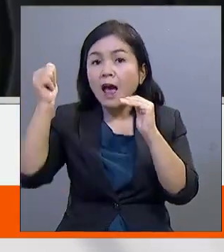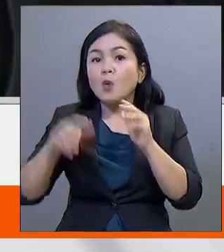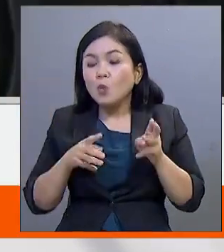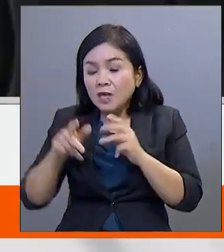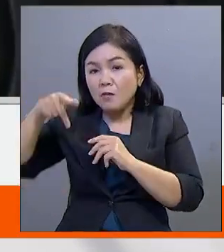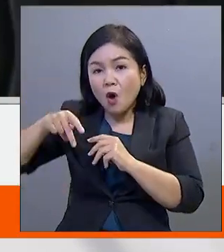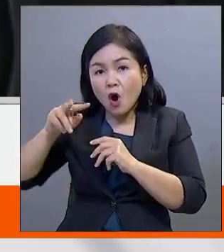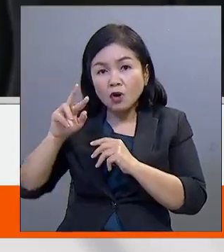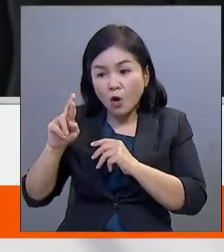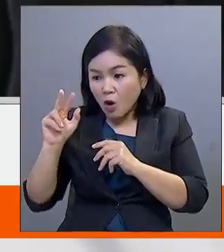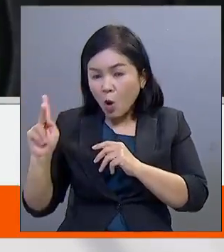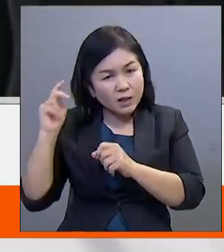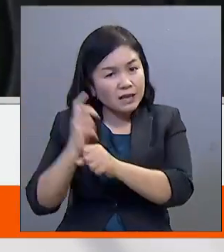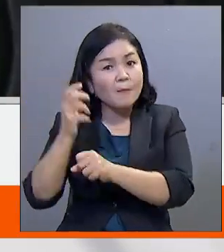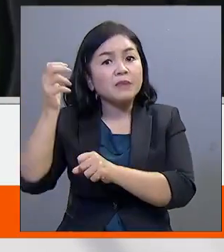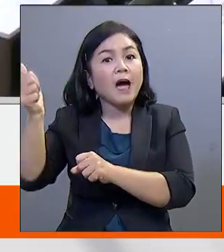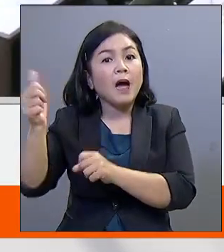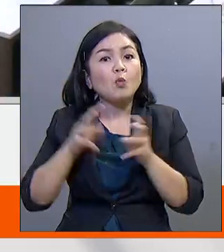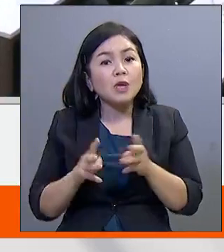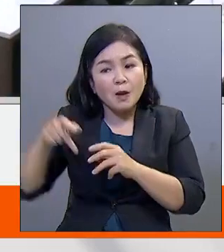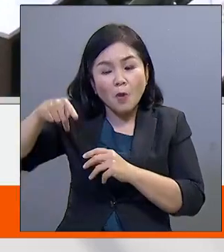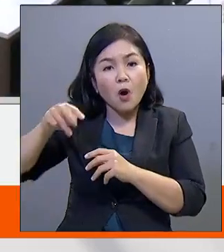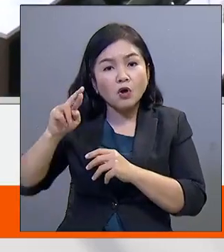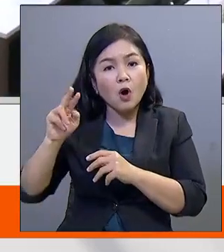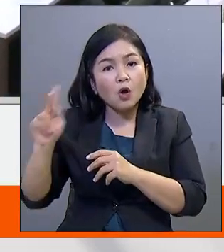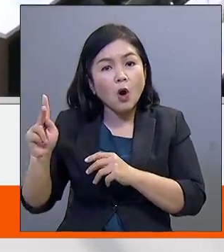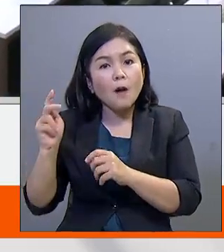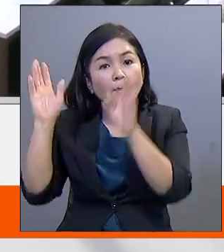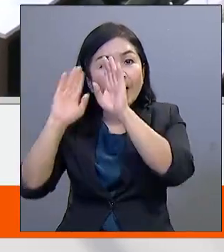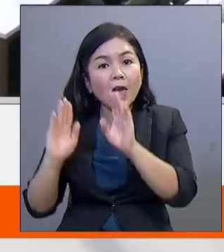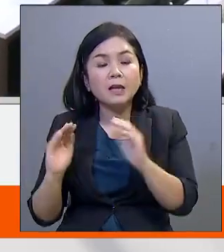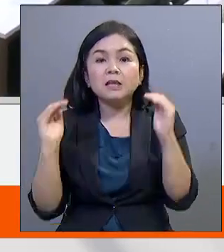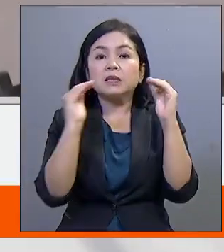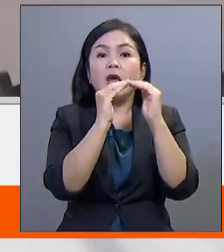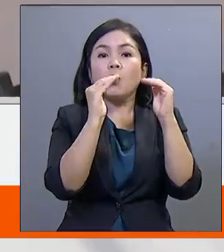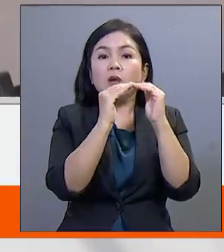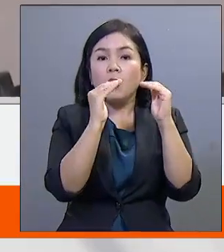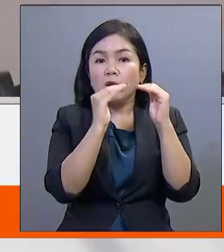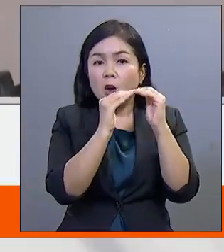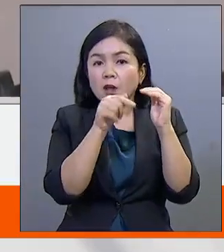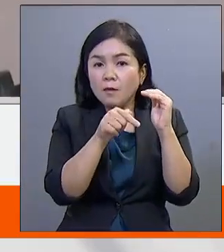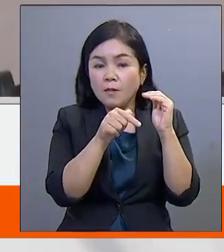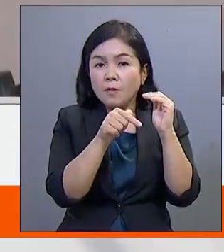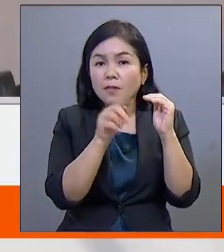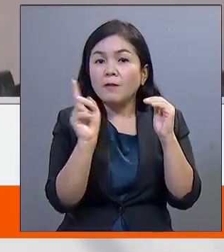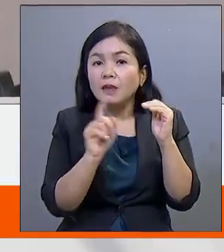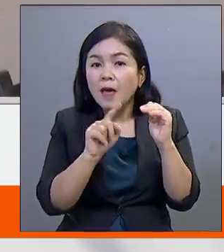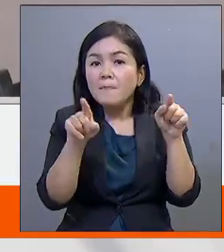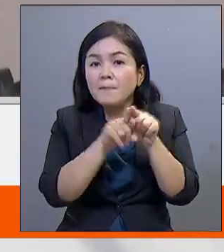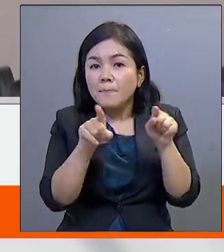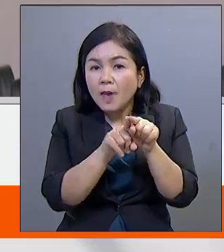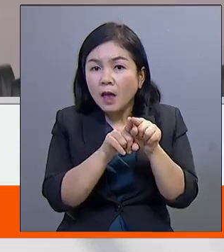stab가지고生 an